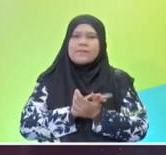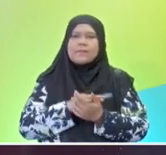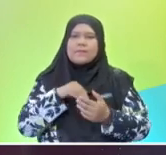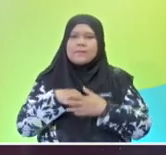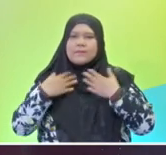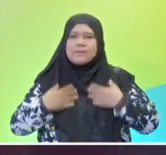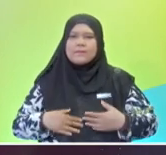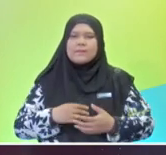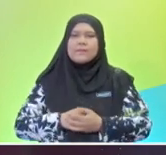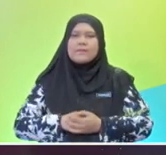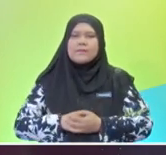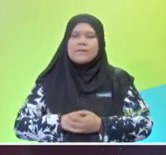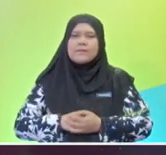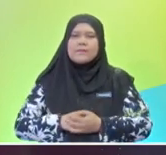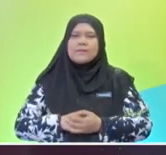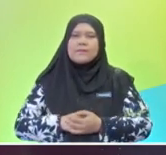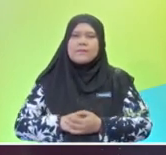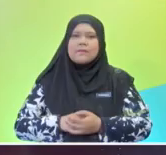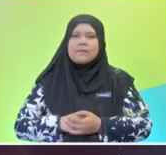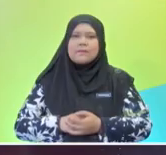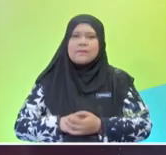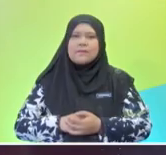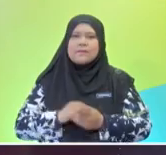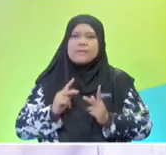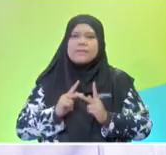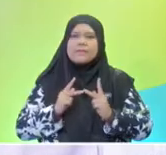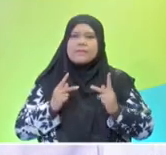Banyak. Dua, tiga pun boleh juga. Baik. Okay.